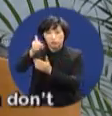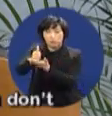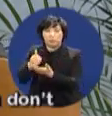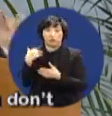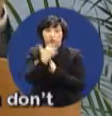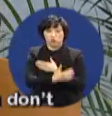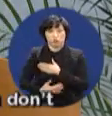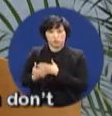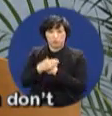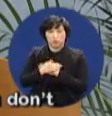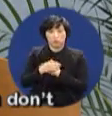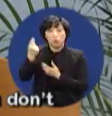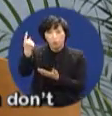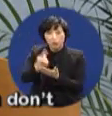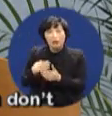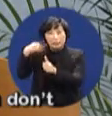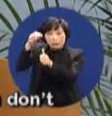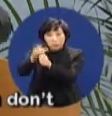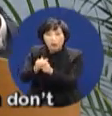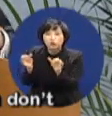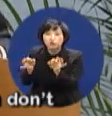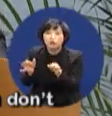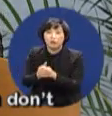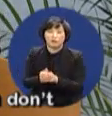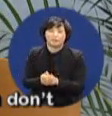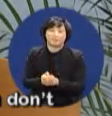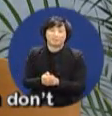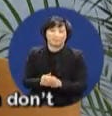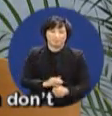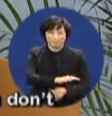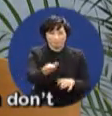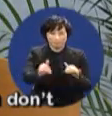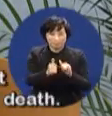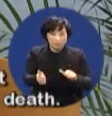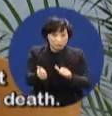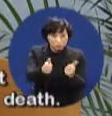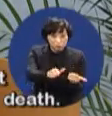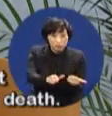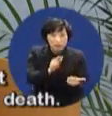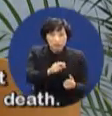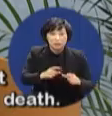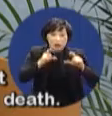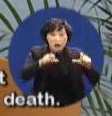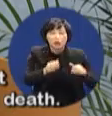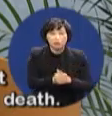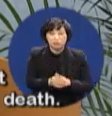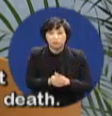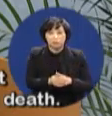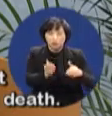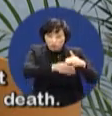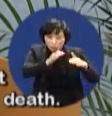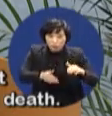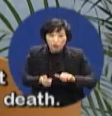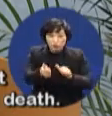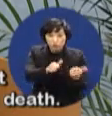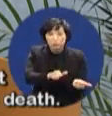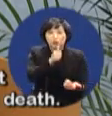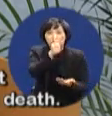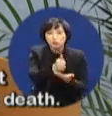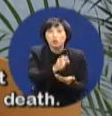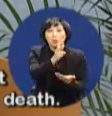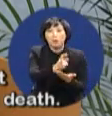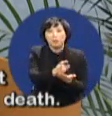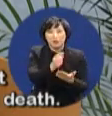예수께서 육체로 짊어지는 순간에 인간에게 죽으리라 하신 말씀을 절대 죽음의 죄의